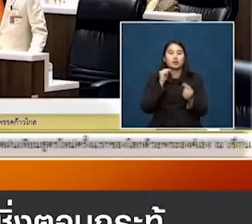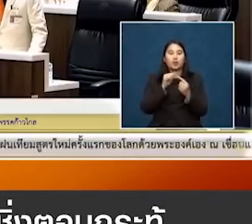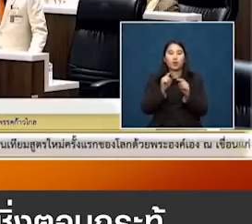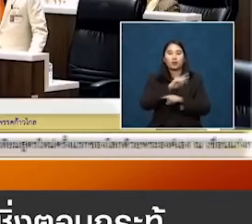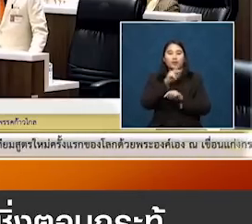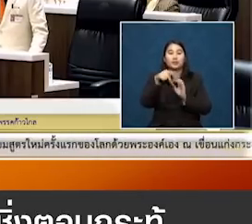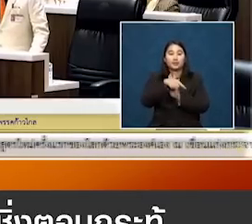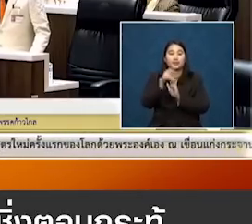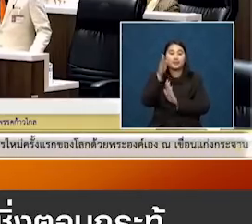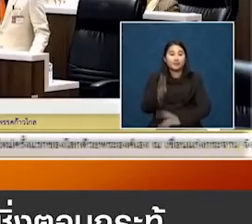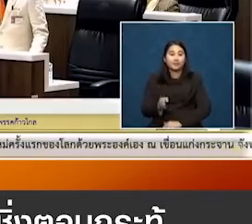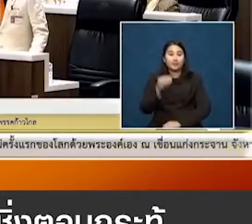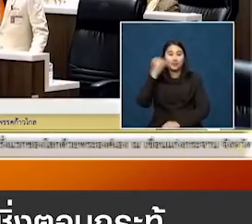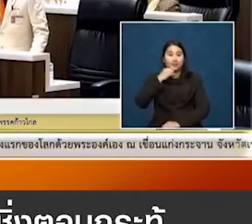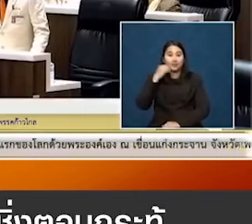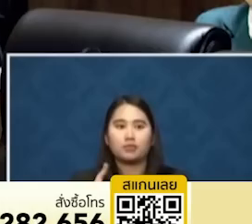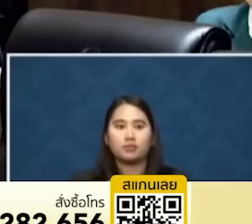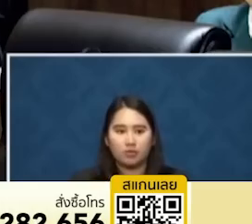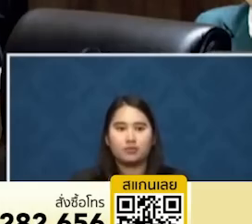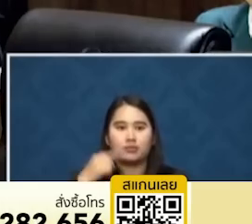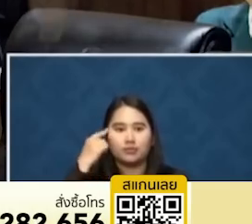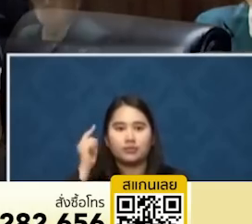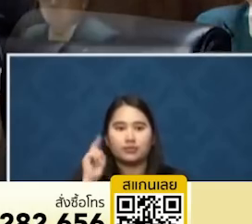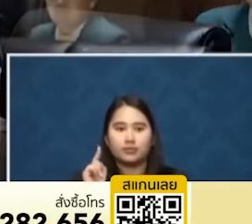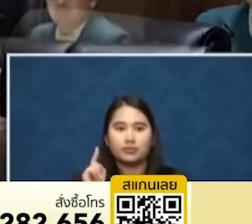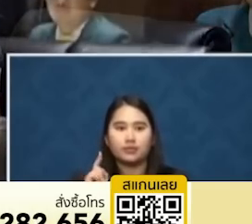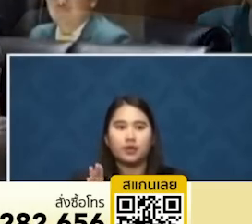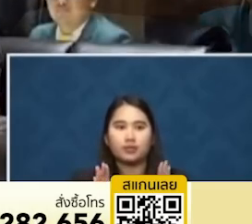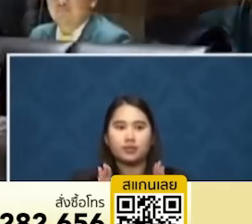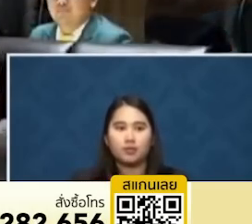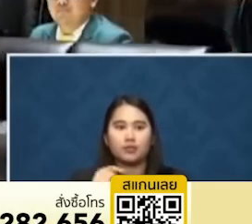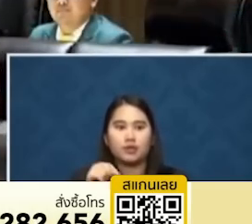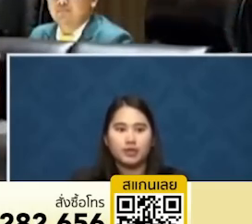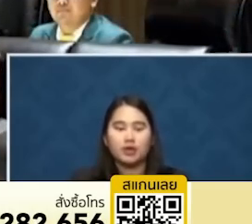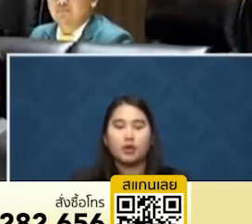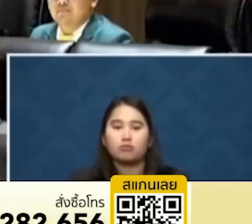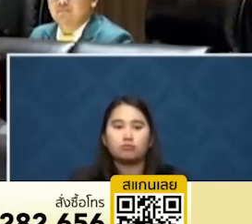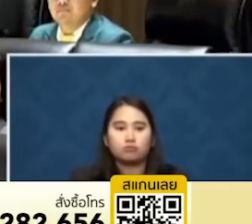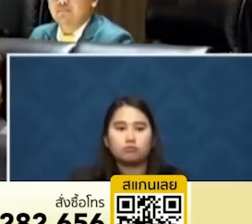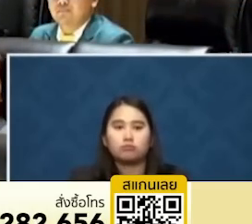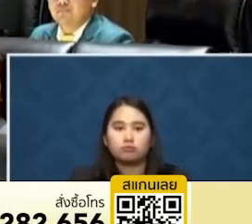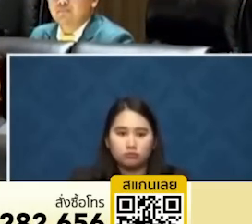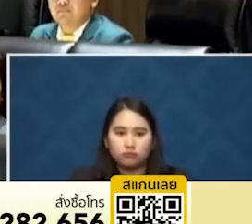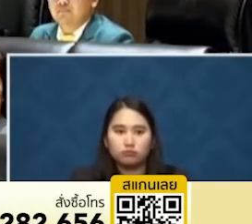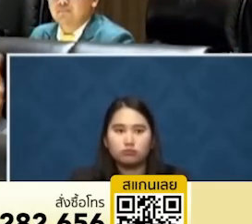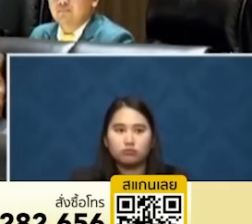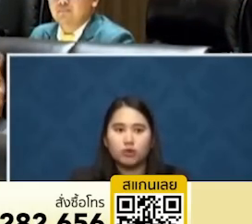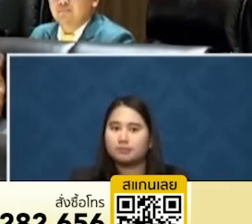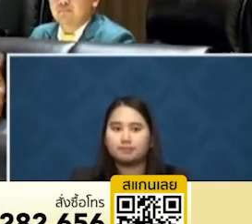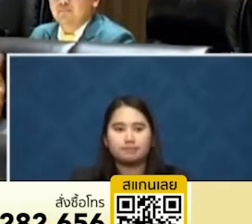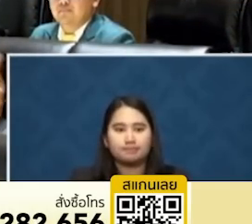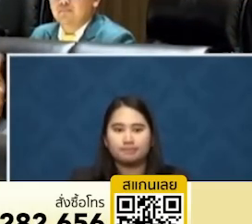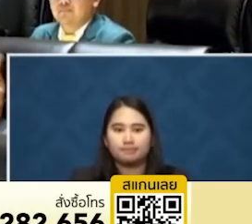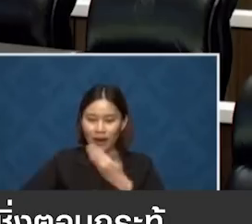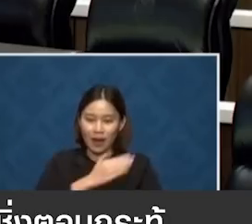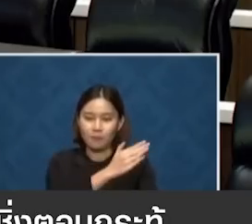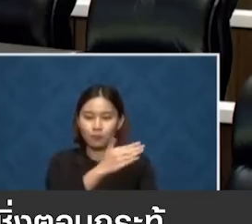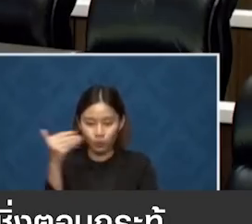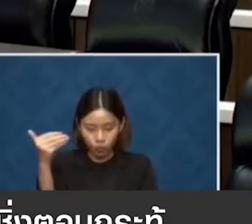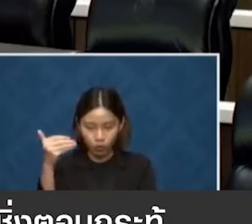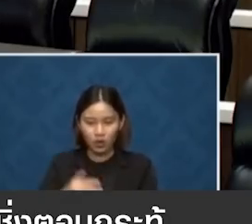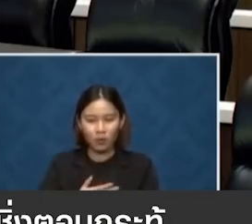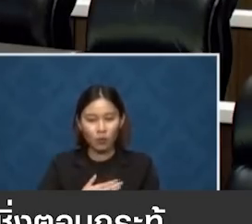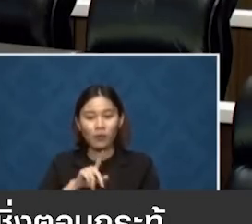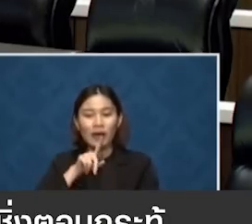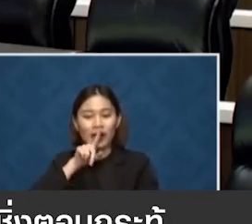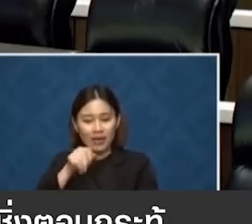นี่ยควรต้องตั้งคำถามที่คุณชาดา ใช่ไหม สภาแห่งนี้เนี่ยได้รับความร่วมมือจากคณะรัฐมนตรีเนี่ยน้อยเกินไปอย่างมาก ผมถาม